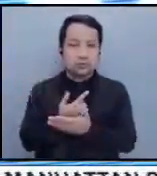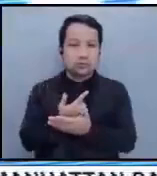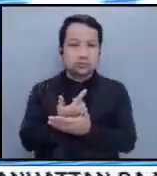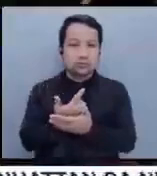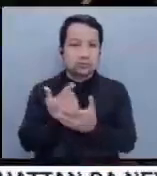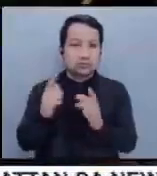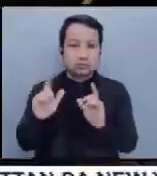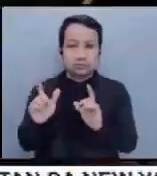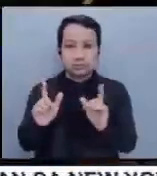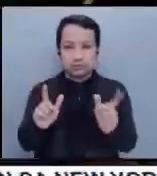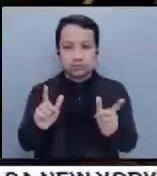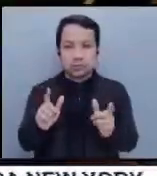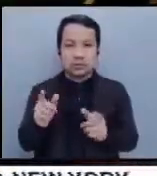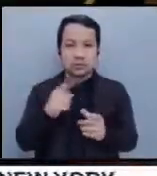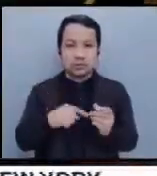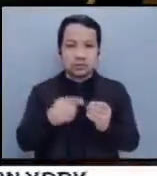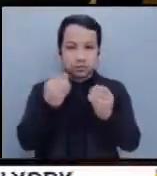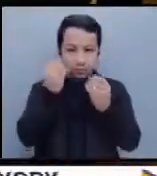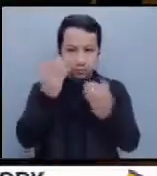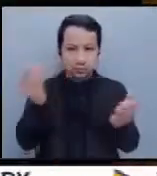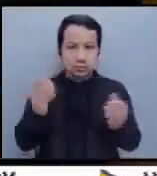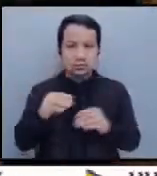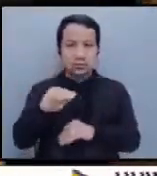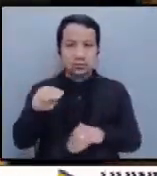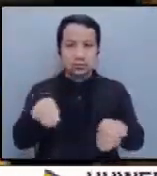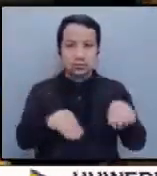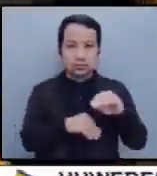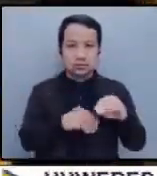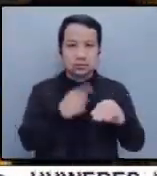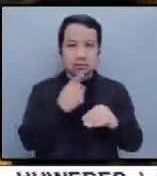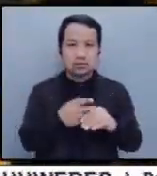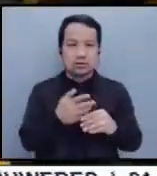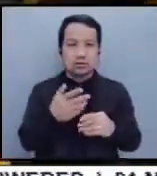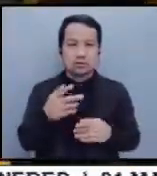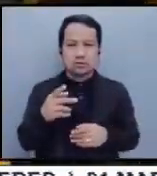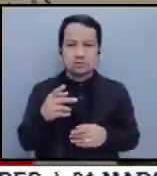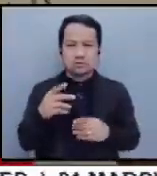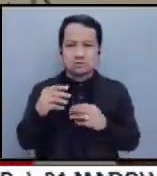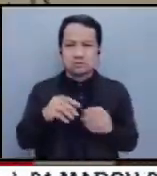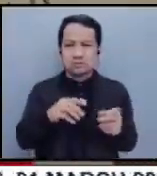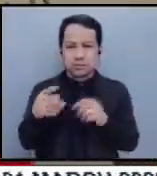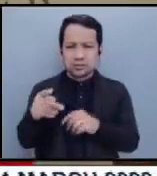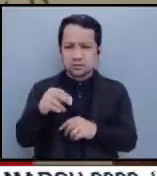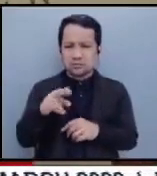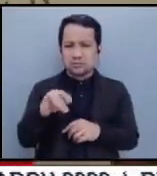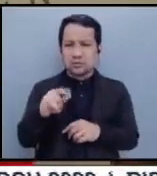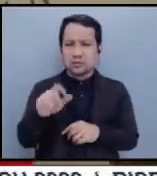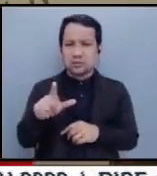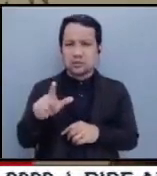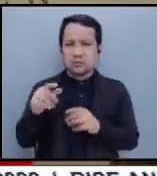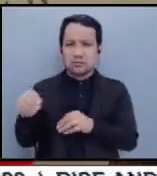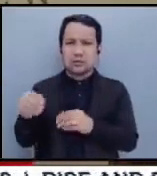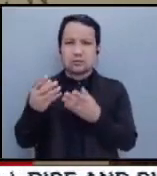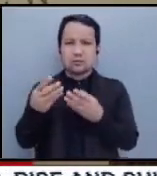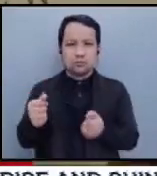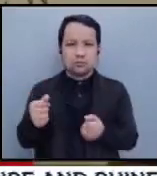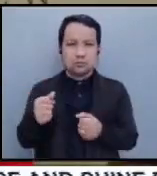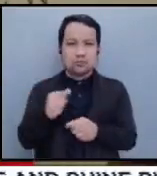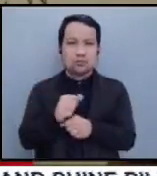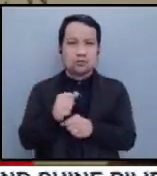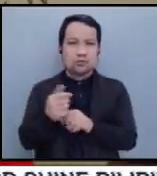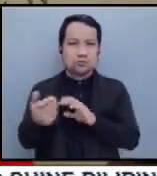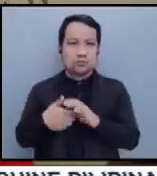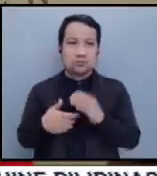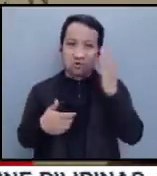2020. Inabisuhan din silang ililipat sila sa Pretil Market pero hindi sila pabor dito dahil mawawalan sila ng suki na nasanay